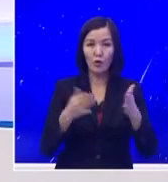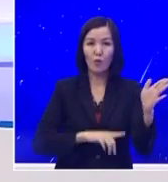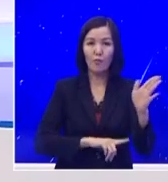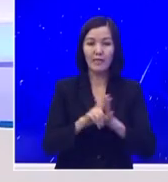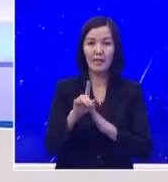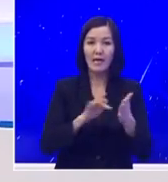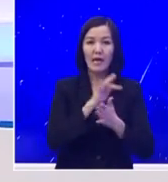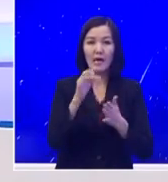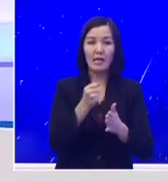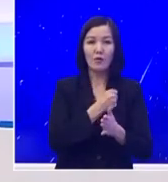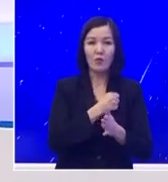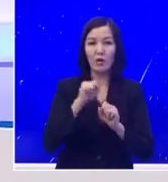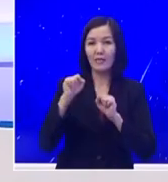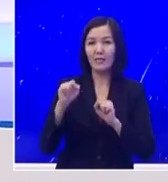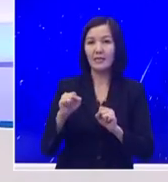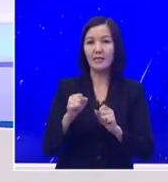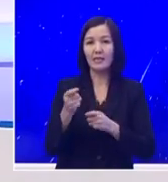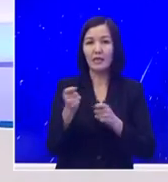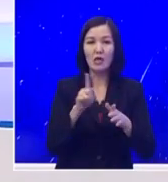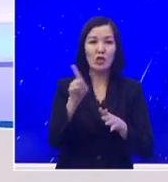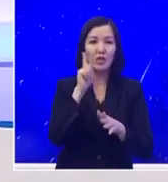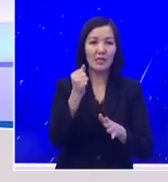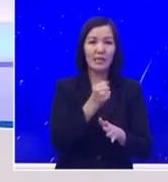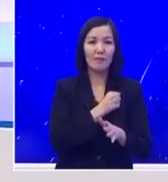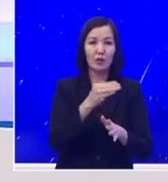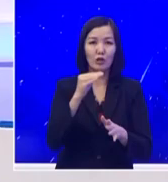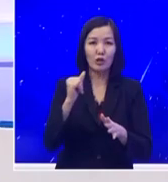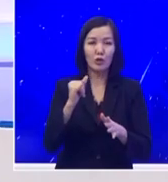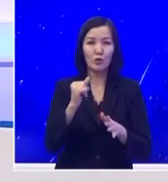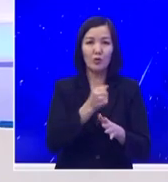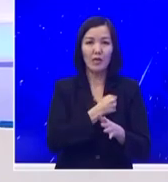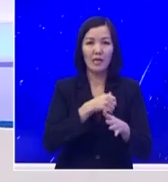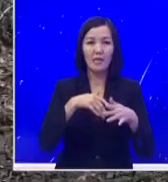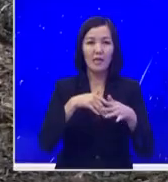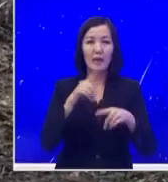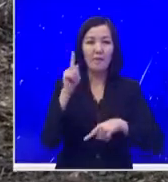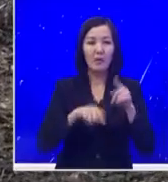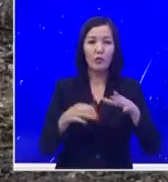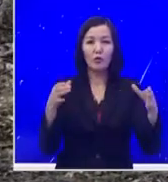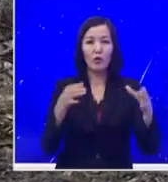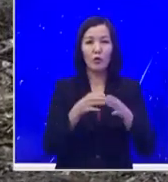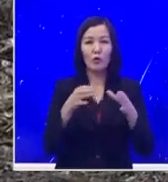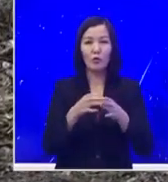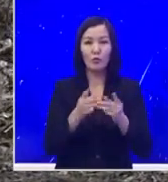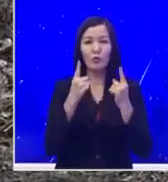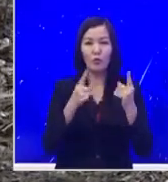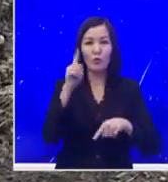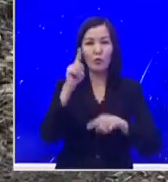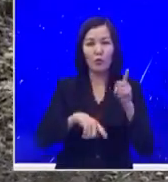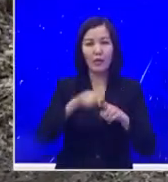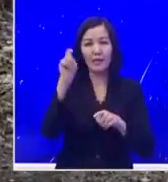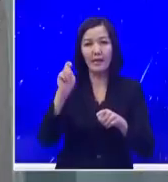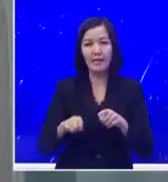істері жөніндегі басқармасы мен жас сарбаздар, Жетісу тарландары әскери патриоттық клубының мүшелері Ұлы Отан соғысының